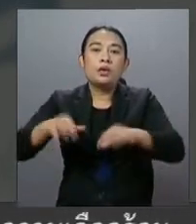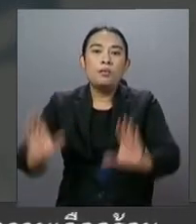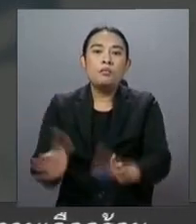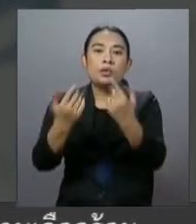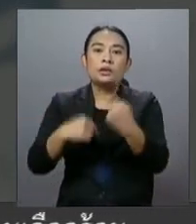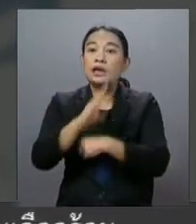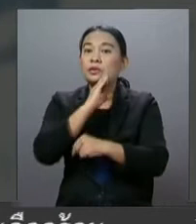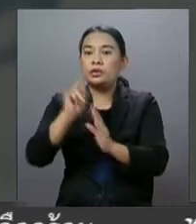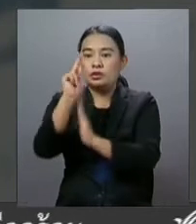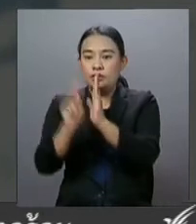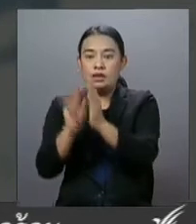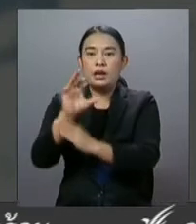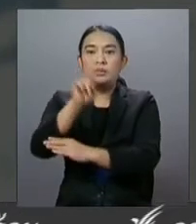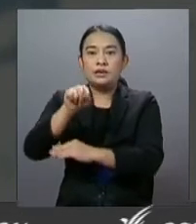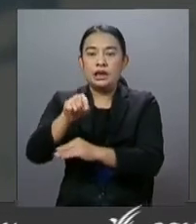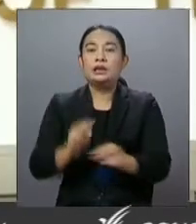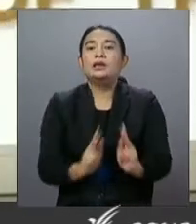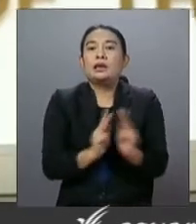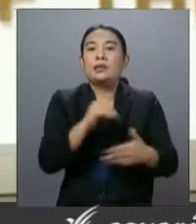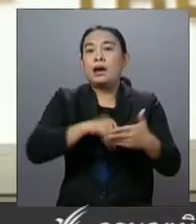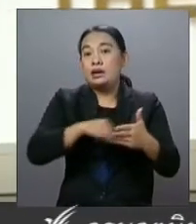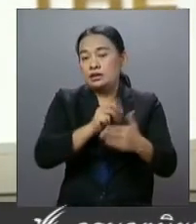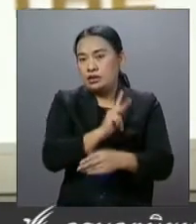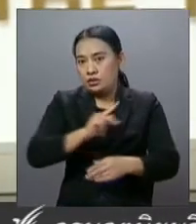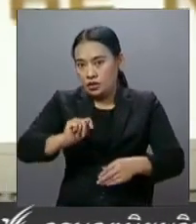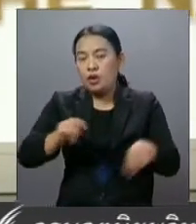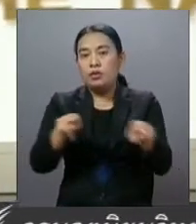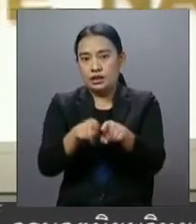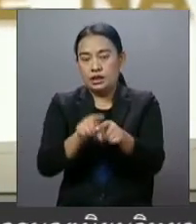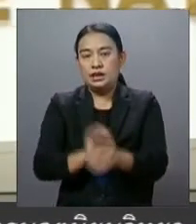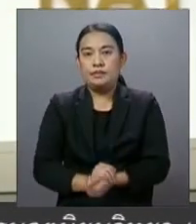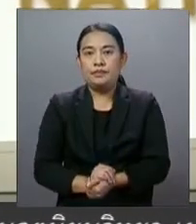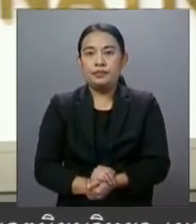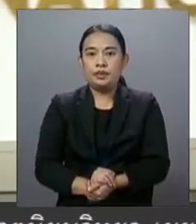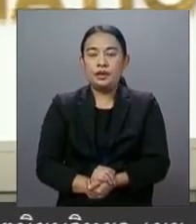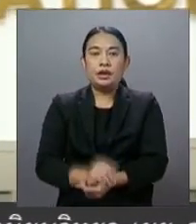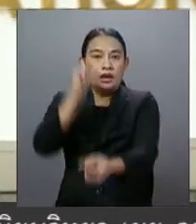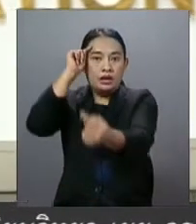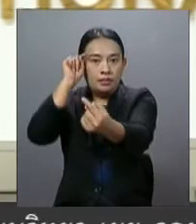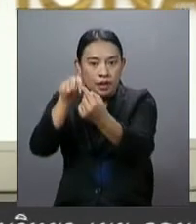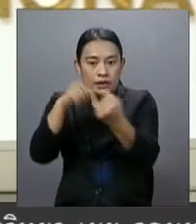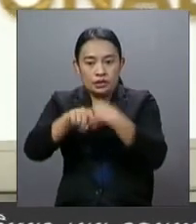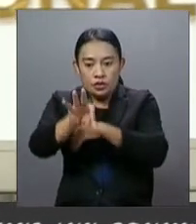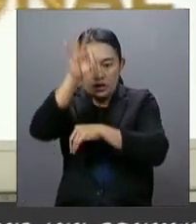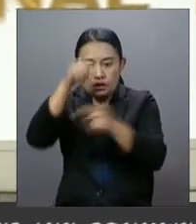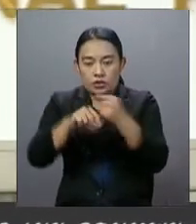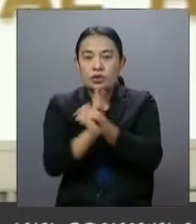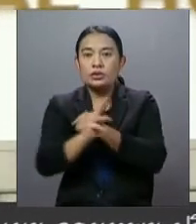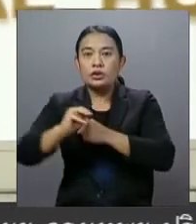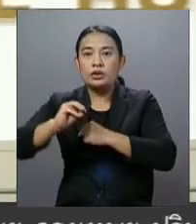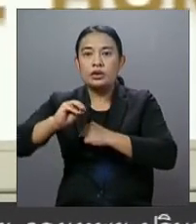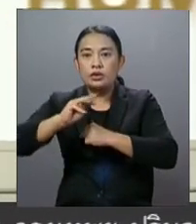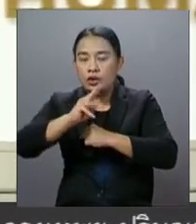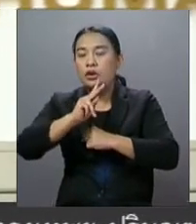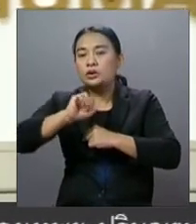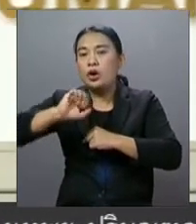หมายบางครับใช้เช่นเดวกัทรมการตอ kost.ด้มีเจ็ตณาให้ดำเนนการสันหากสม.ชุใหม่ให้มคว